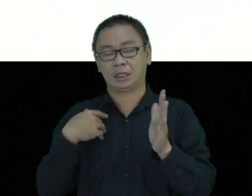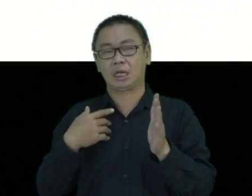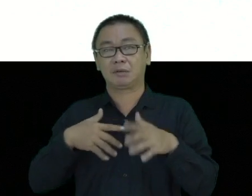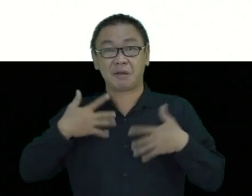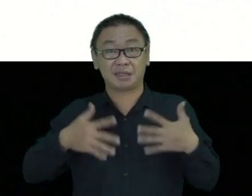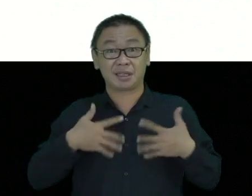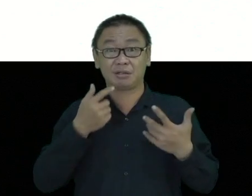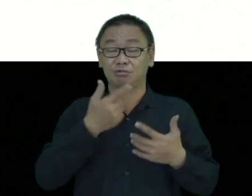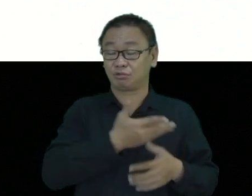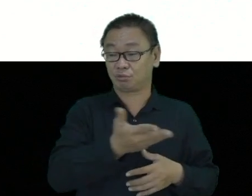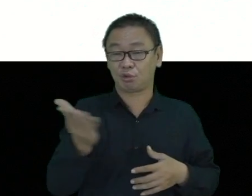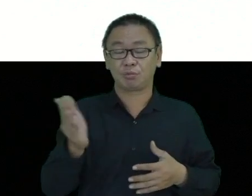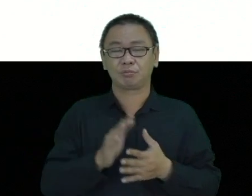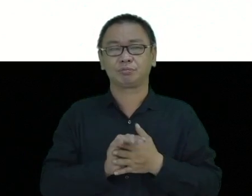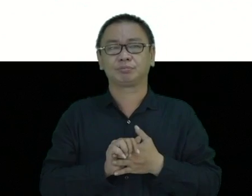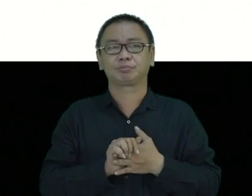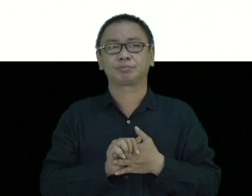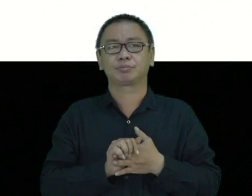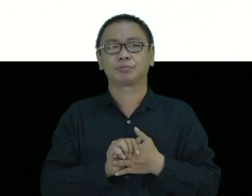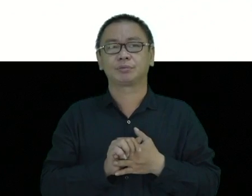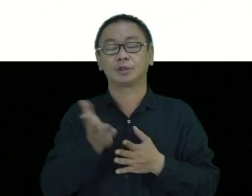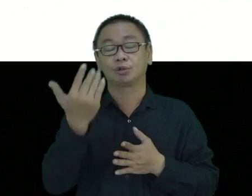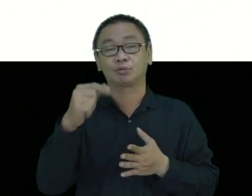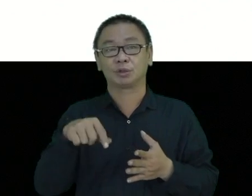menyeluruh. Dan hidup ini juga